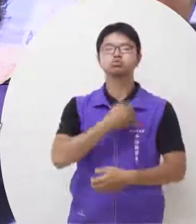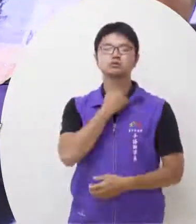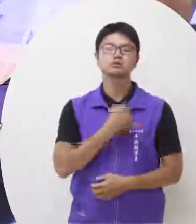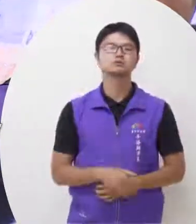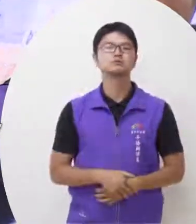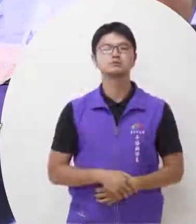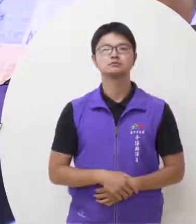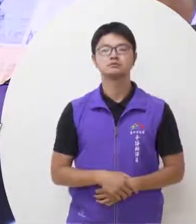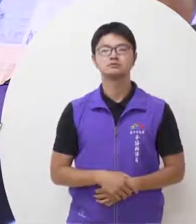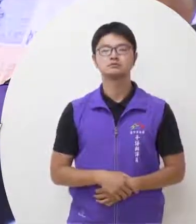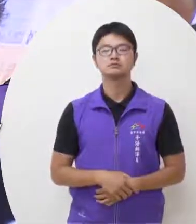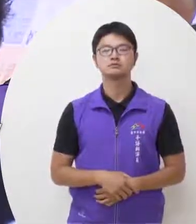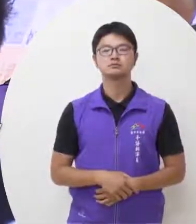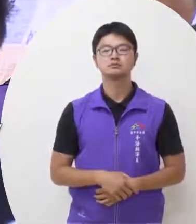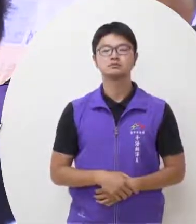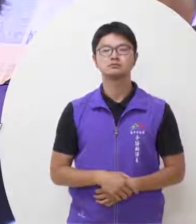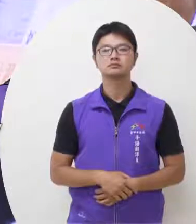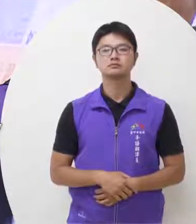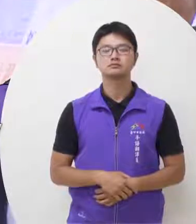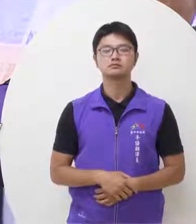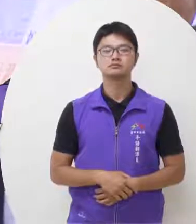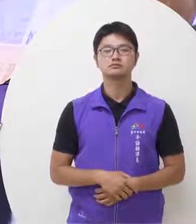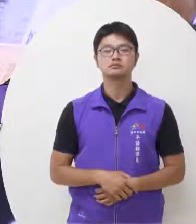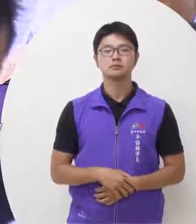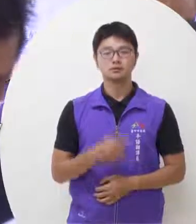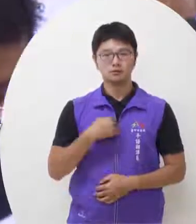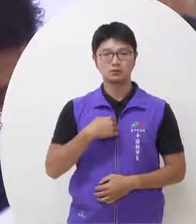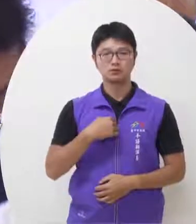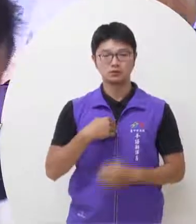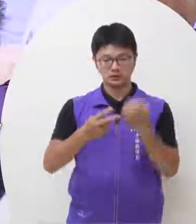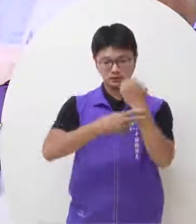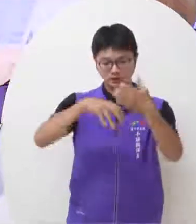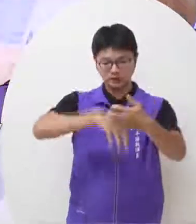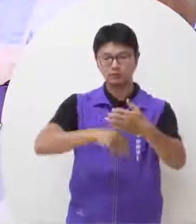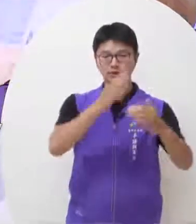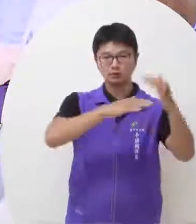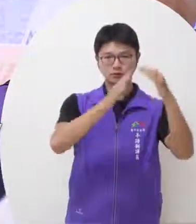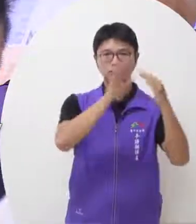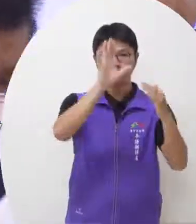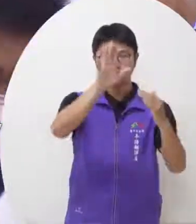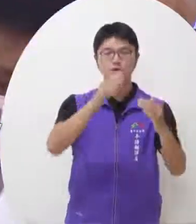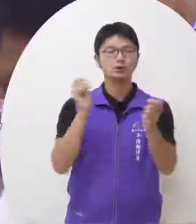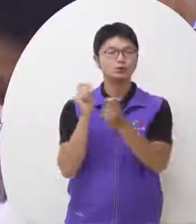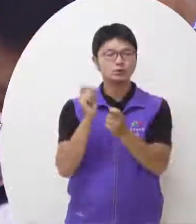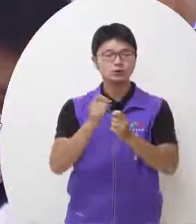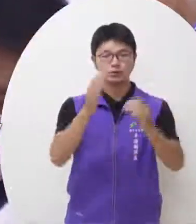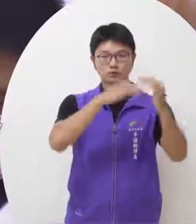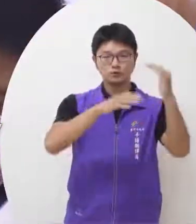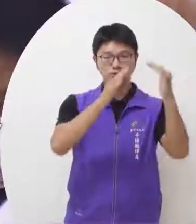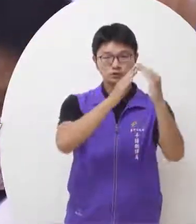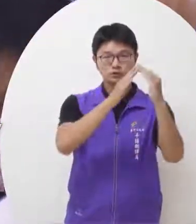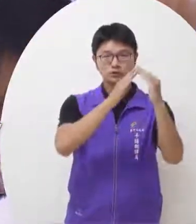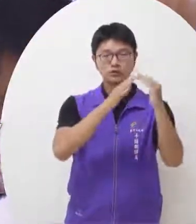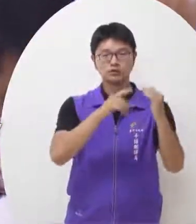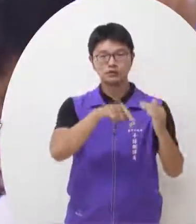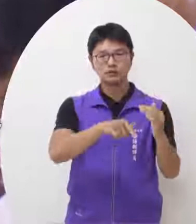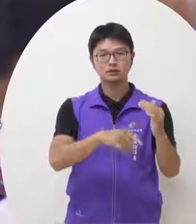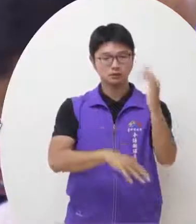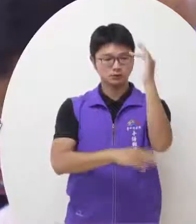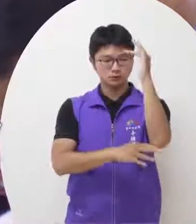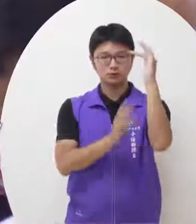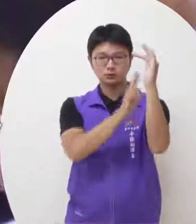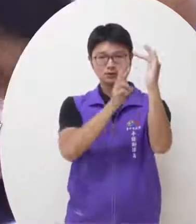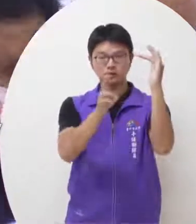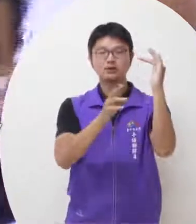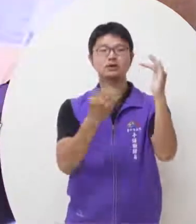我们周边都有学校，我们学校最近的那个修剪都在教育局啊，其实